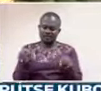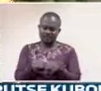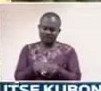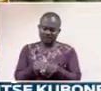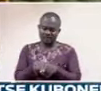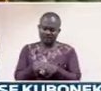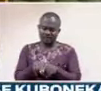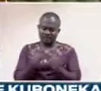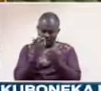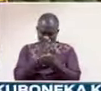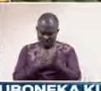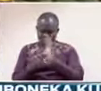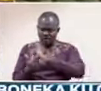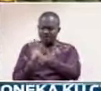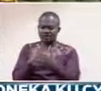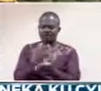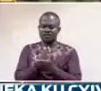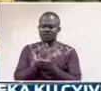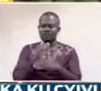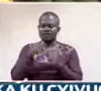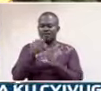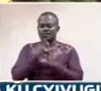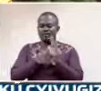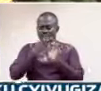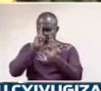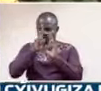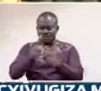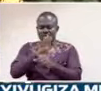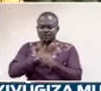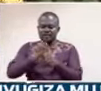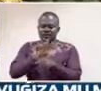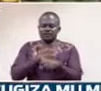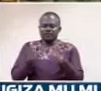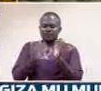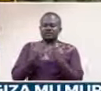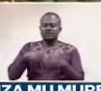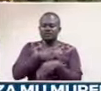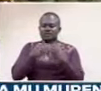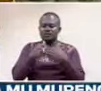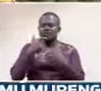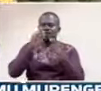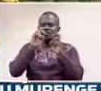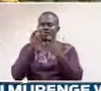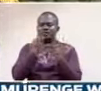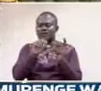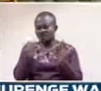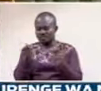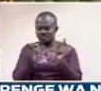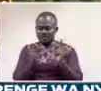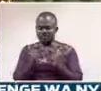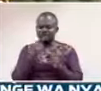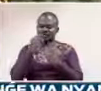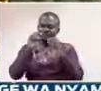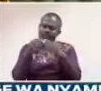byagaragaye haraho mu by'ukuri iyo hame ryubahirijwe 100%, ariko navuga yuko hari naho umukandida ari kujya kure akavuga ati